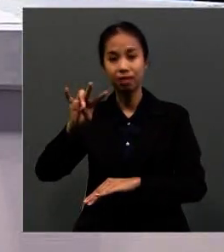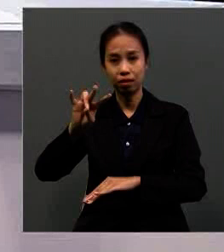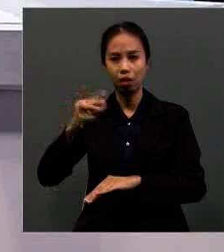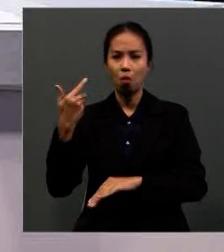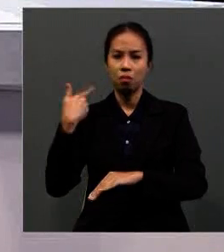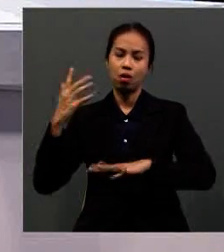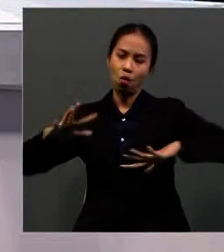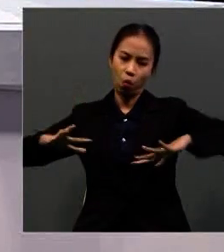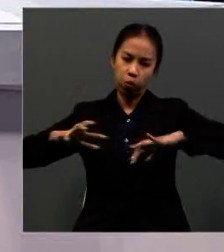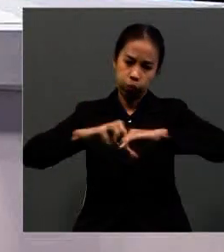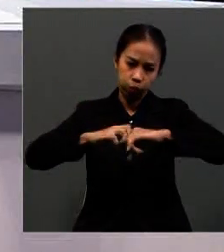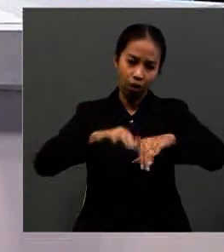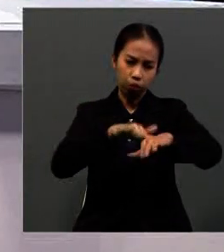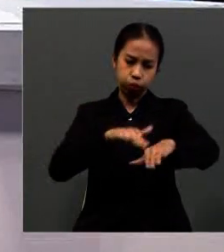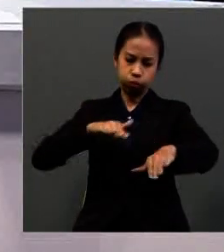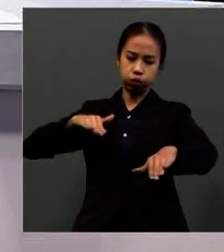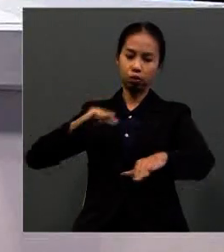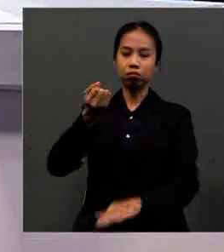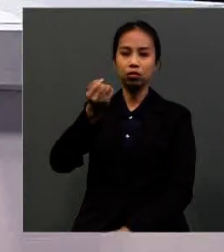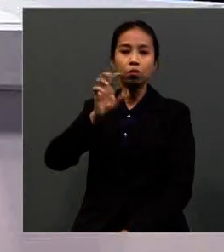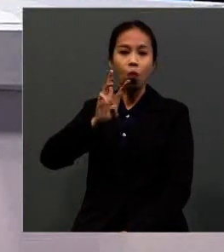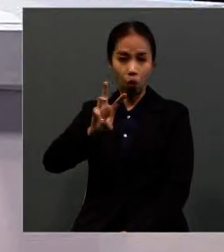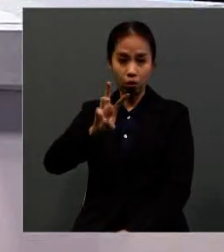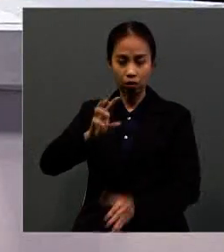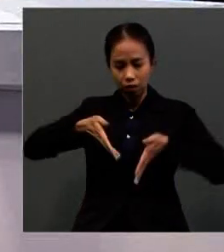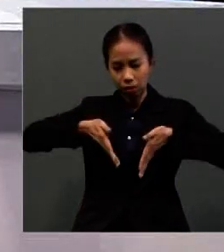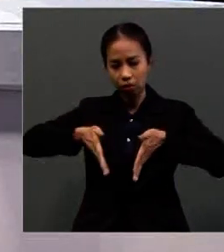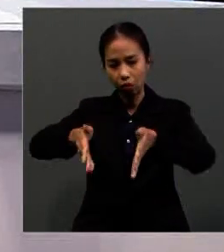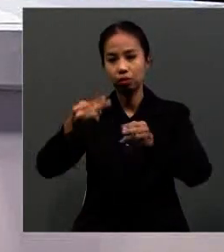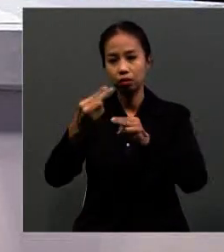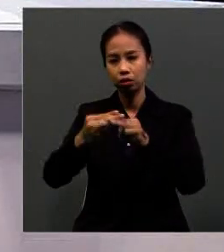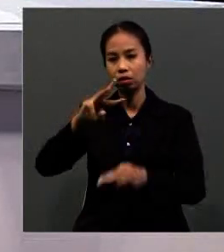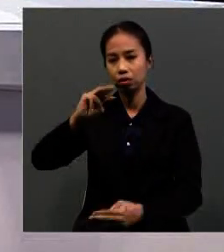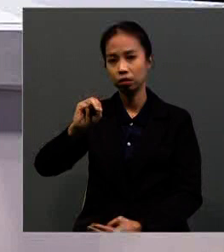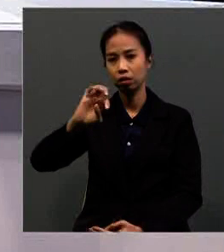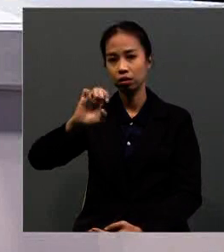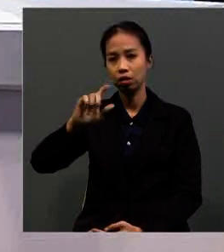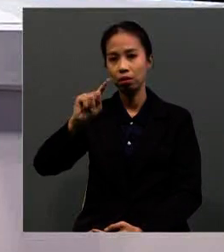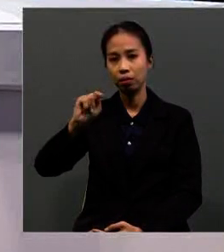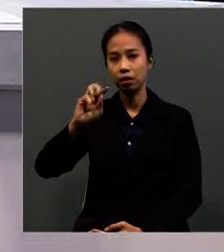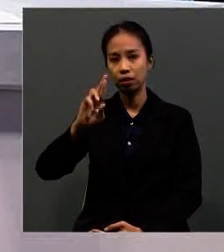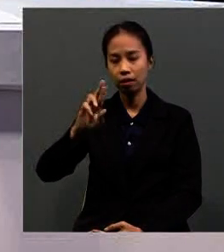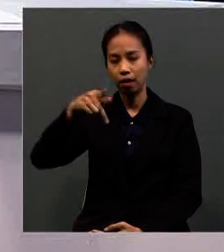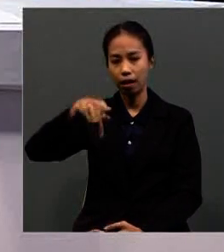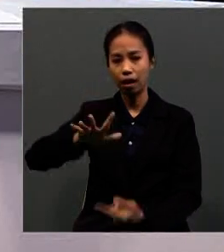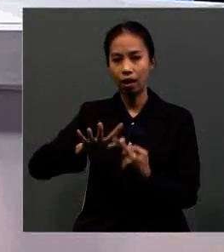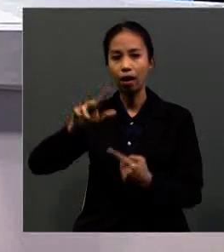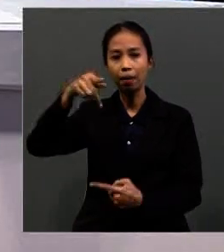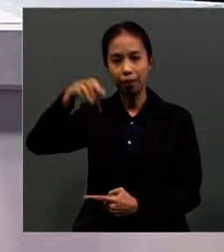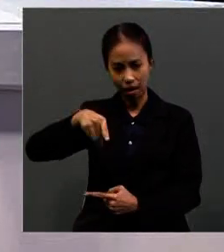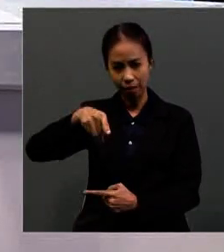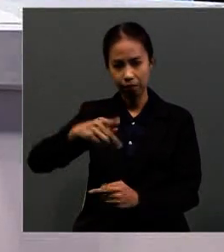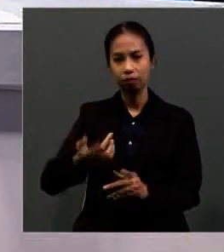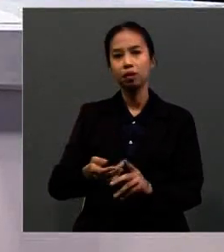ถชนกันสนั่น16คันรวดนะครับบริเวณถนนมิตรภาพปากช่องขาเข้ากรุงเทพมหานครช่วงล